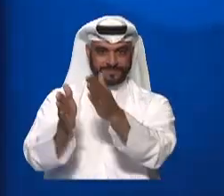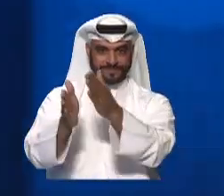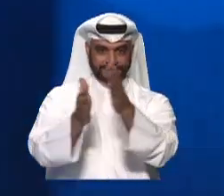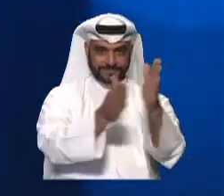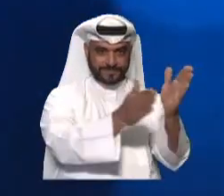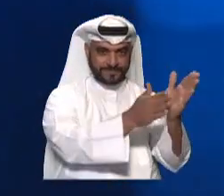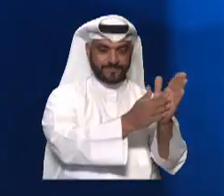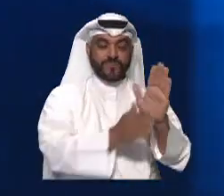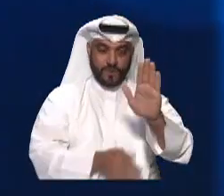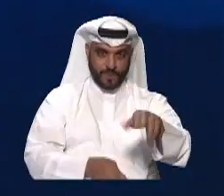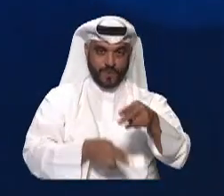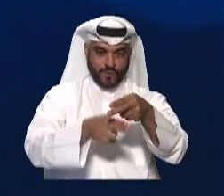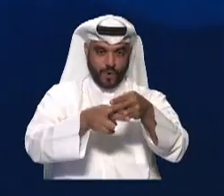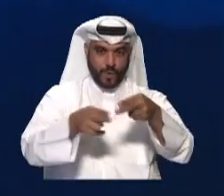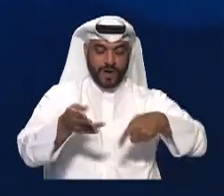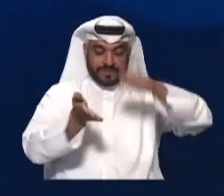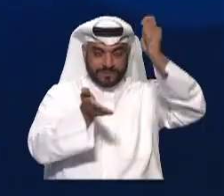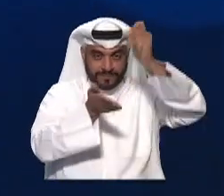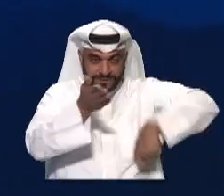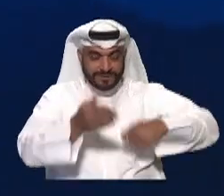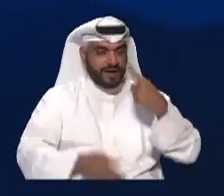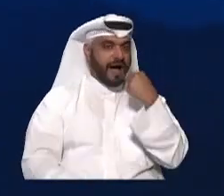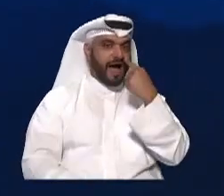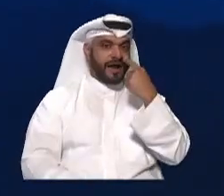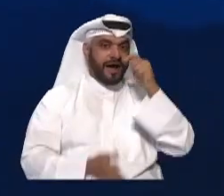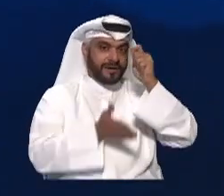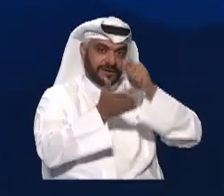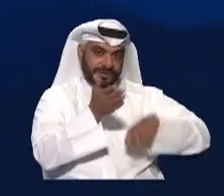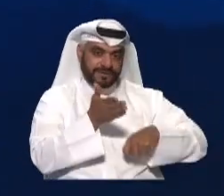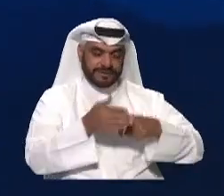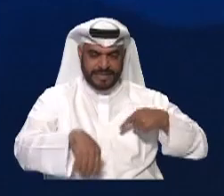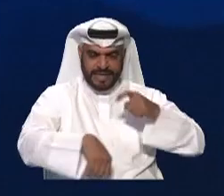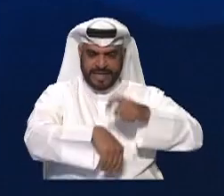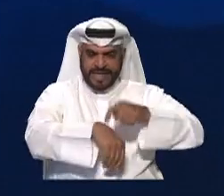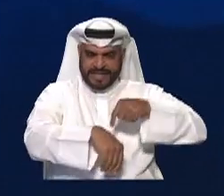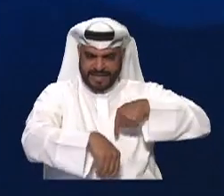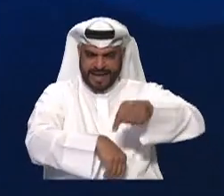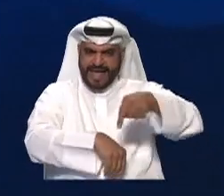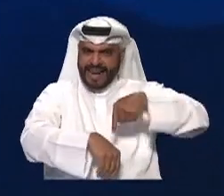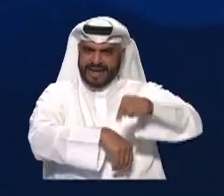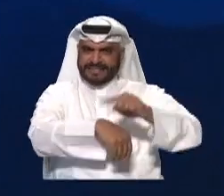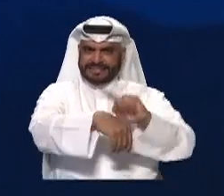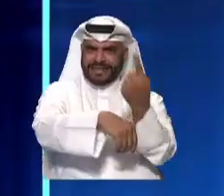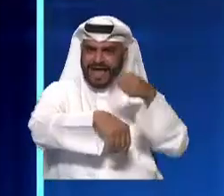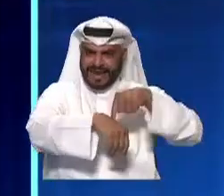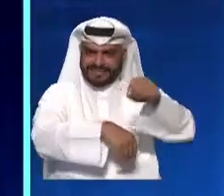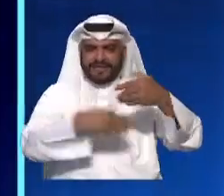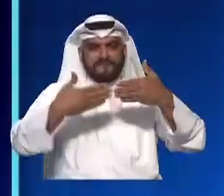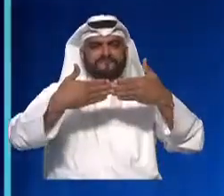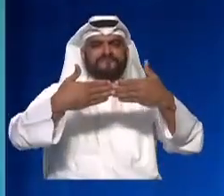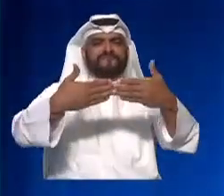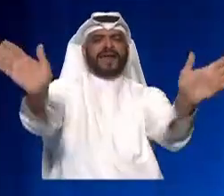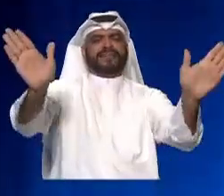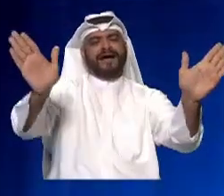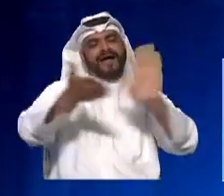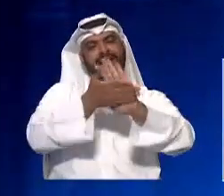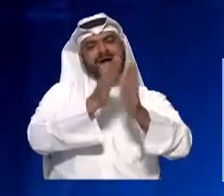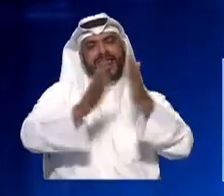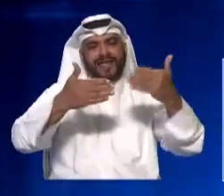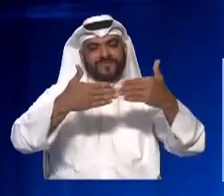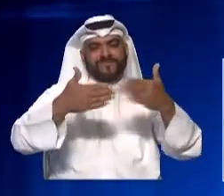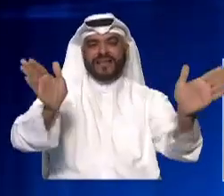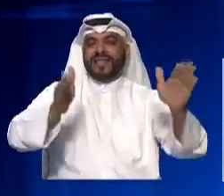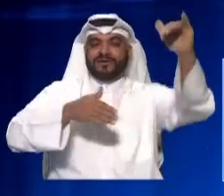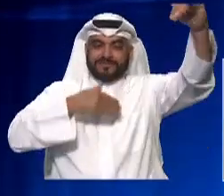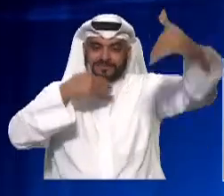ولا زلنا في سياق قرارات مجلس الوزراء، إذ بعد أقل من ساعة يطبق تعديل دخول المواطنين وأقربائهم من الدرجة